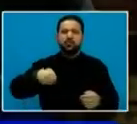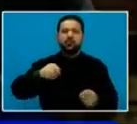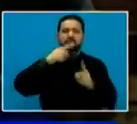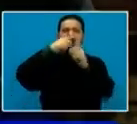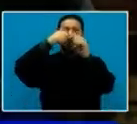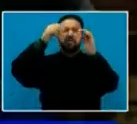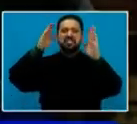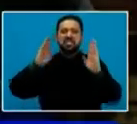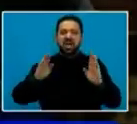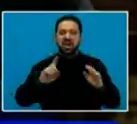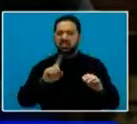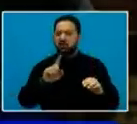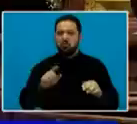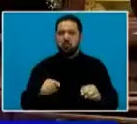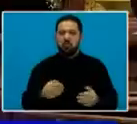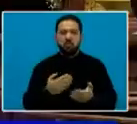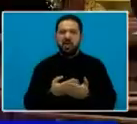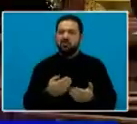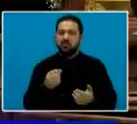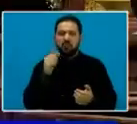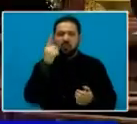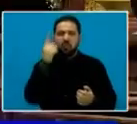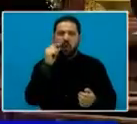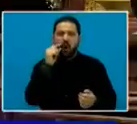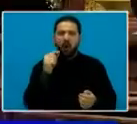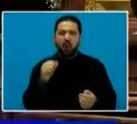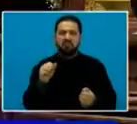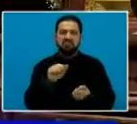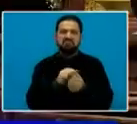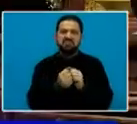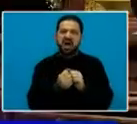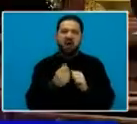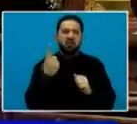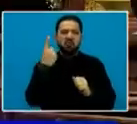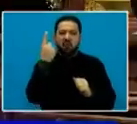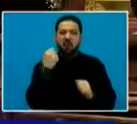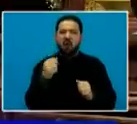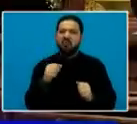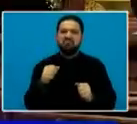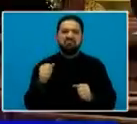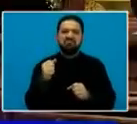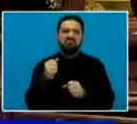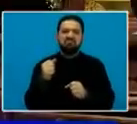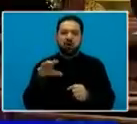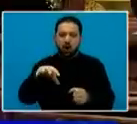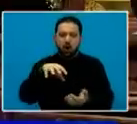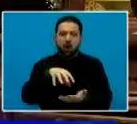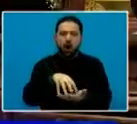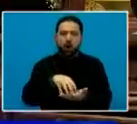unei persoane sau alteia sau unei instituții. Cât privește curajul acesta pe care ni-l cer